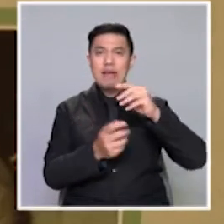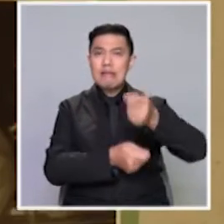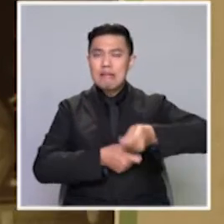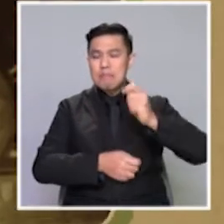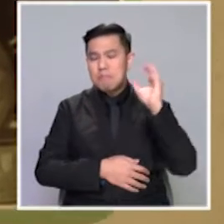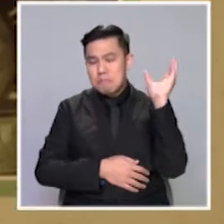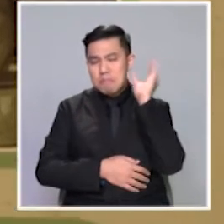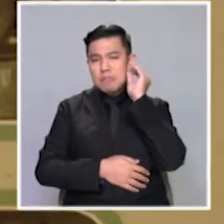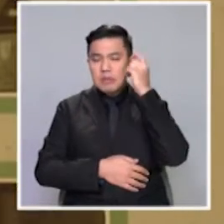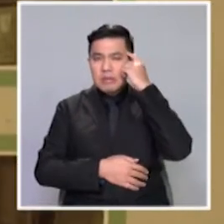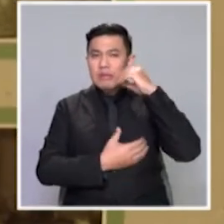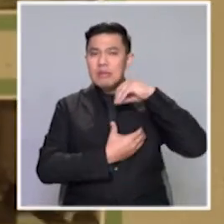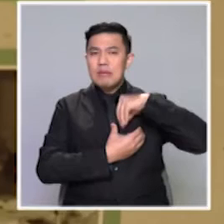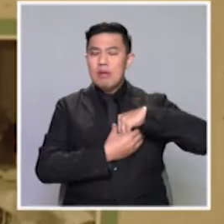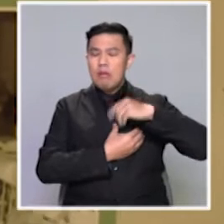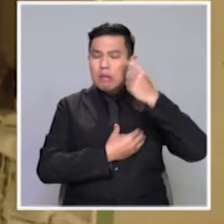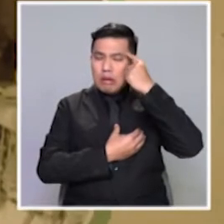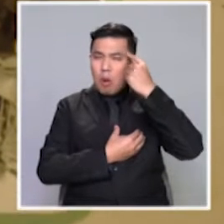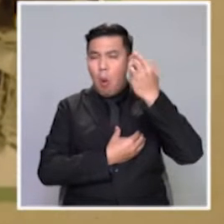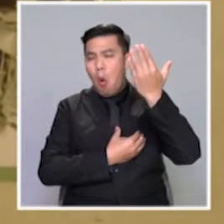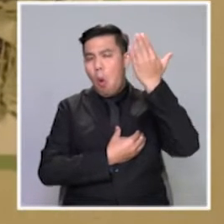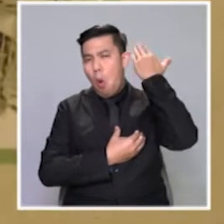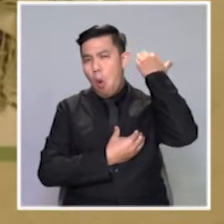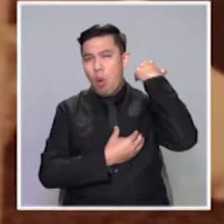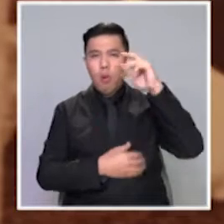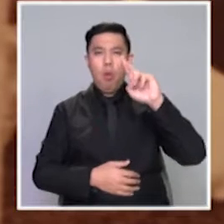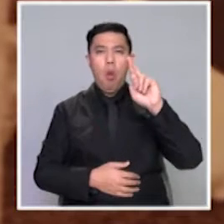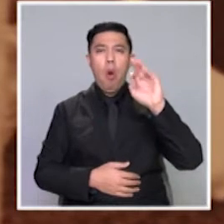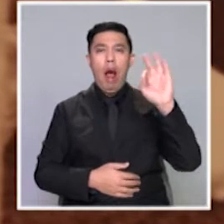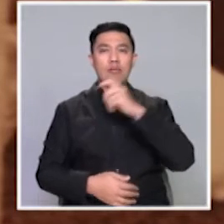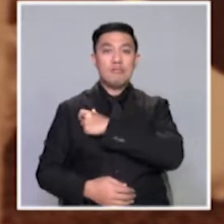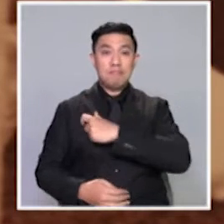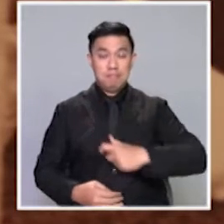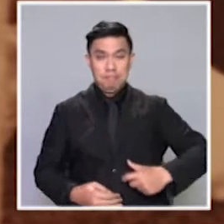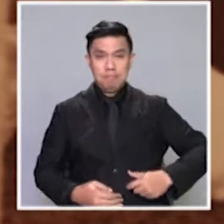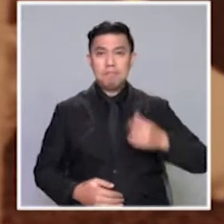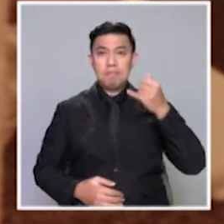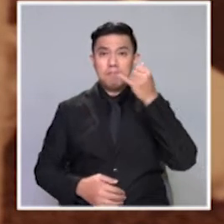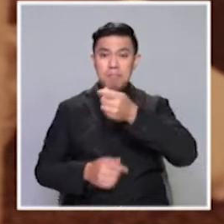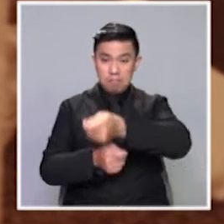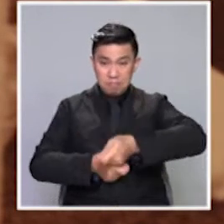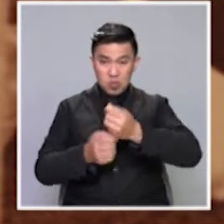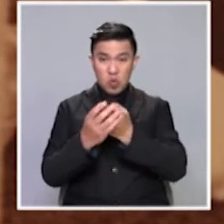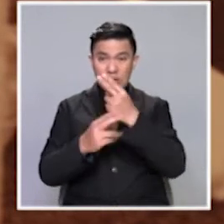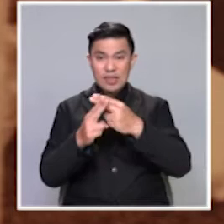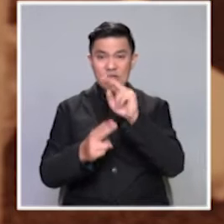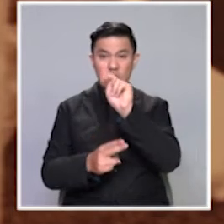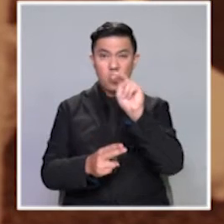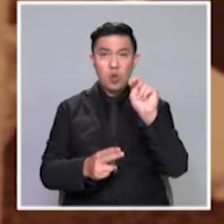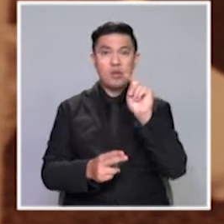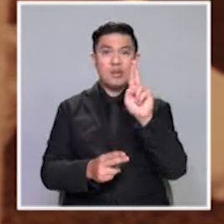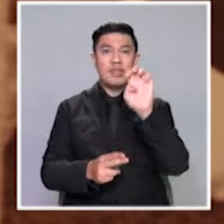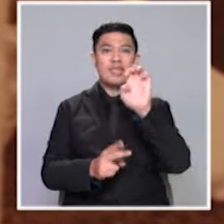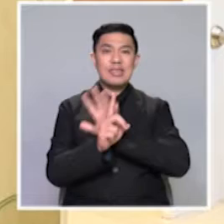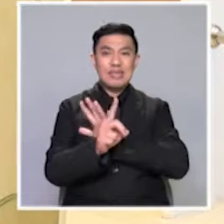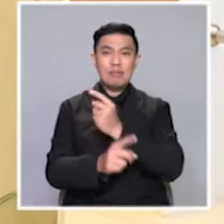งอดีตที่พระบาทสมเด็จพระเจ้าอยู่หัวรัชกาลที่9ได้เสด็จมาทรงปลูกต้นนนทรีไว้9ต้นจนกลายเป็นต้นไม้ประจำมหาวิท